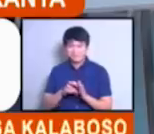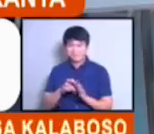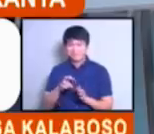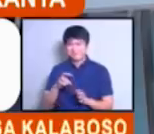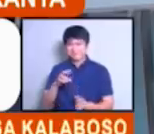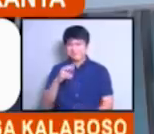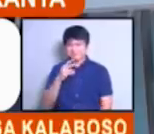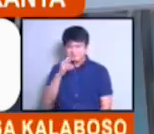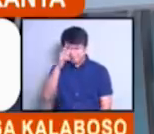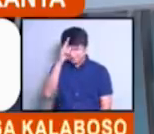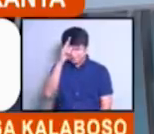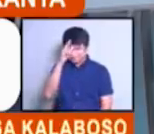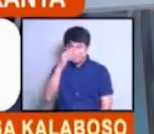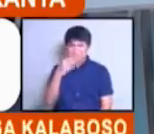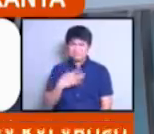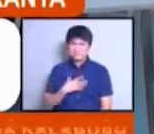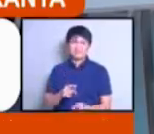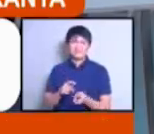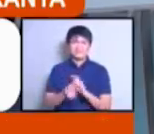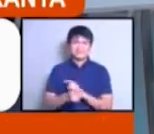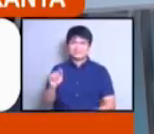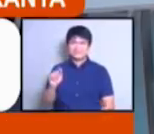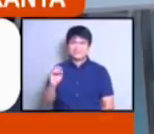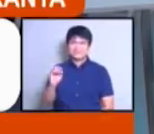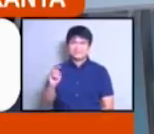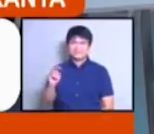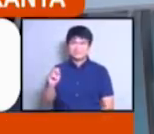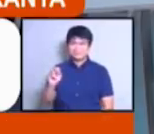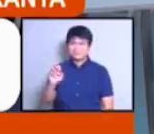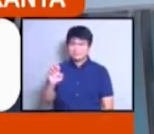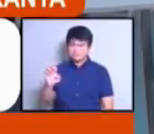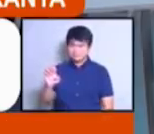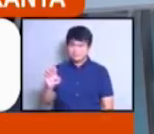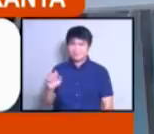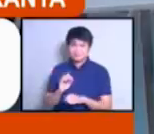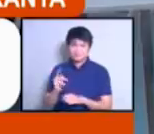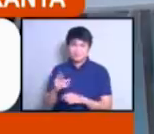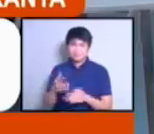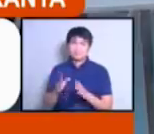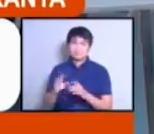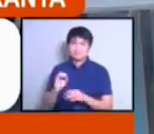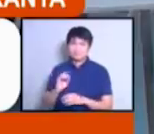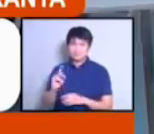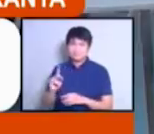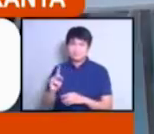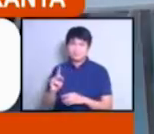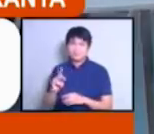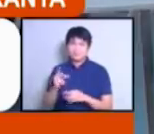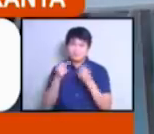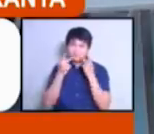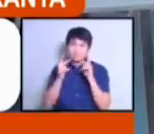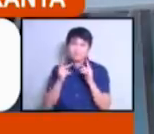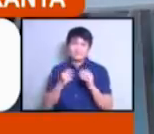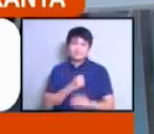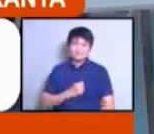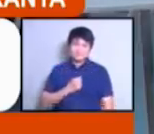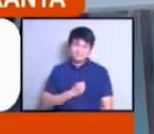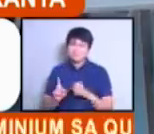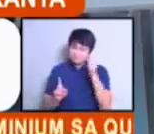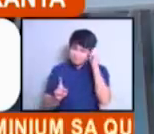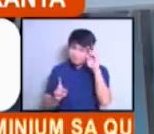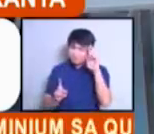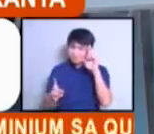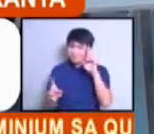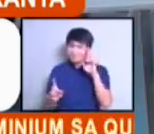bago. Tapos, ibahin nyo na yung tono. Pwede? Opo, pwede. Pwede po, manok na puti. So, okay na. Nag-public apology okay na siya. Sir. Yun ang gusto ko lang